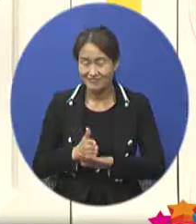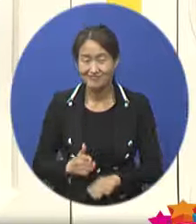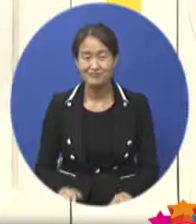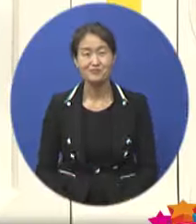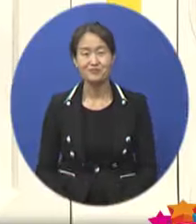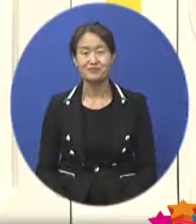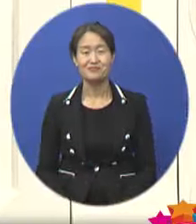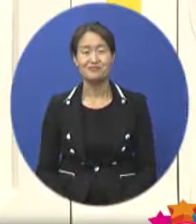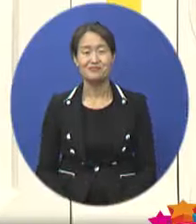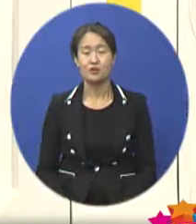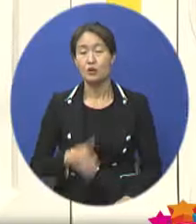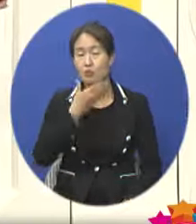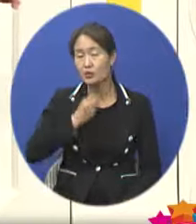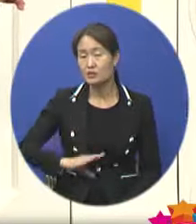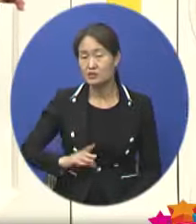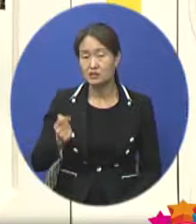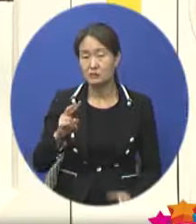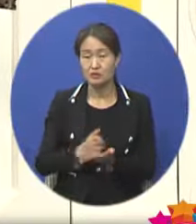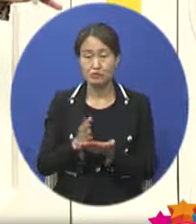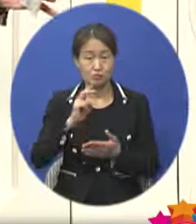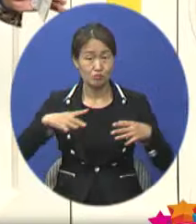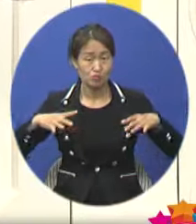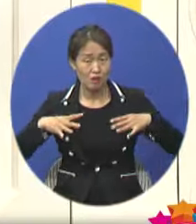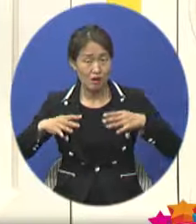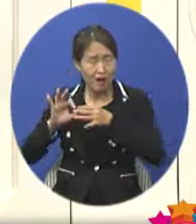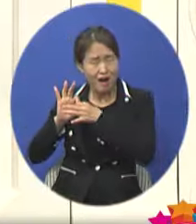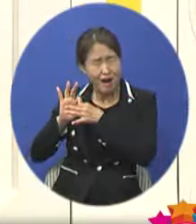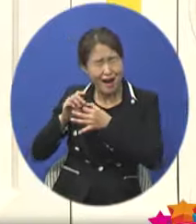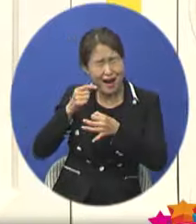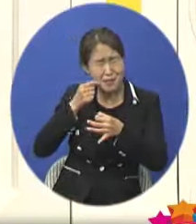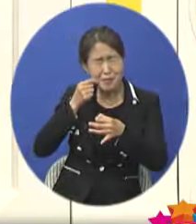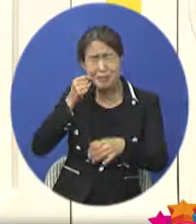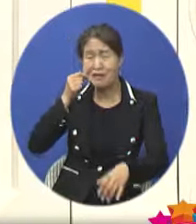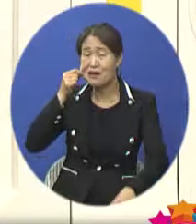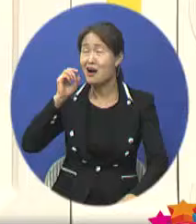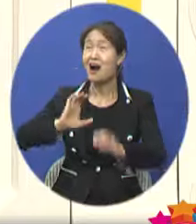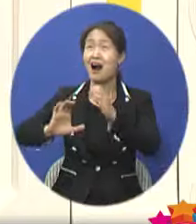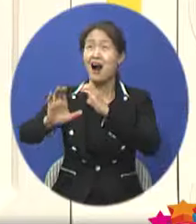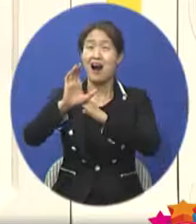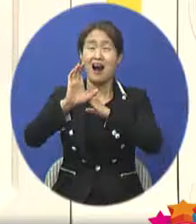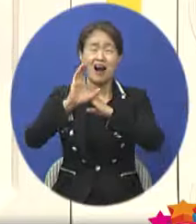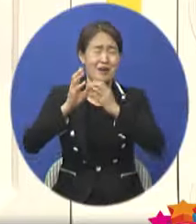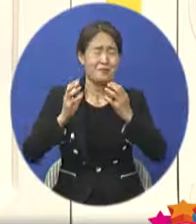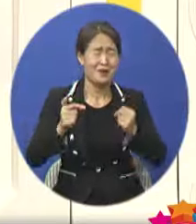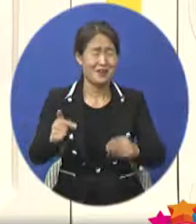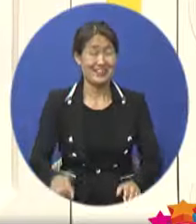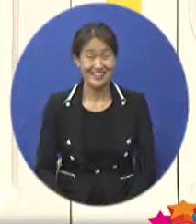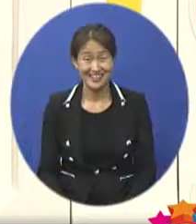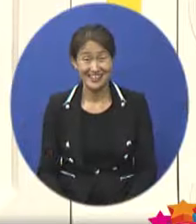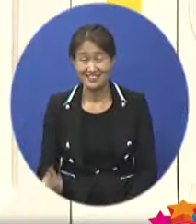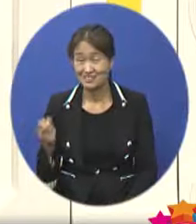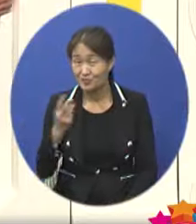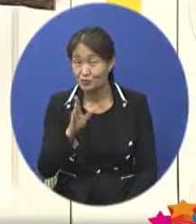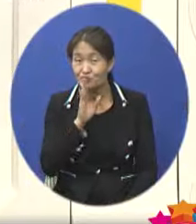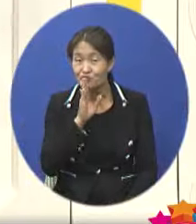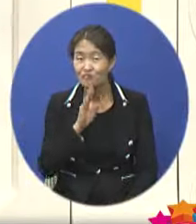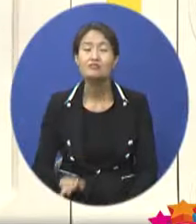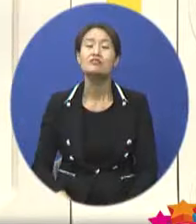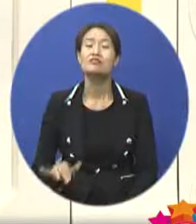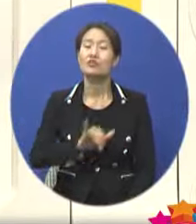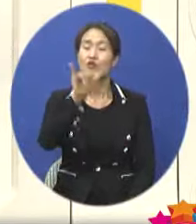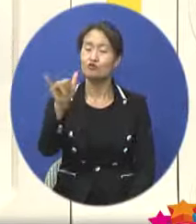아, 이 복지TV 나눔 노래자랑 갈수록 예. 인기가 더 해가고. 더 해가고요. 예, 예. 또